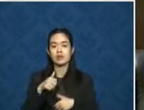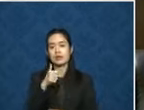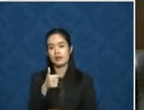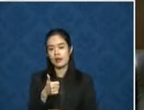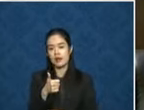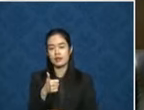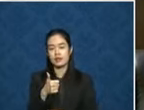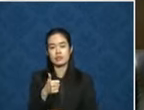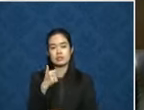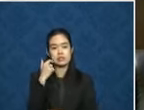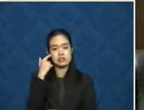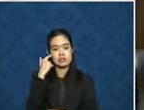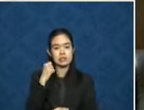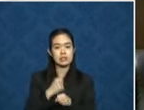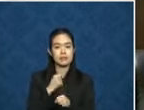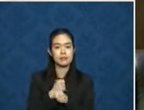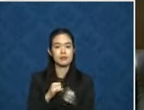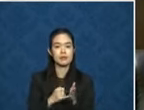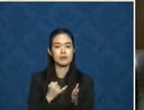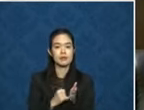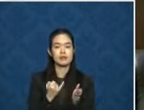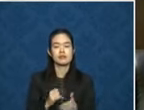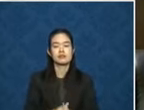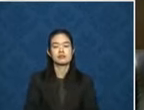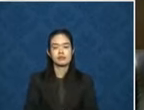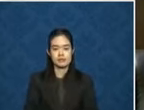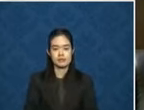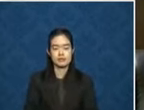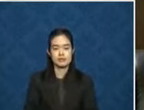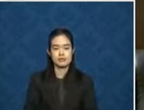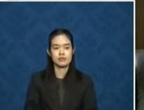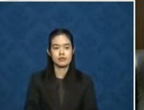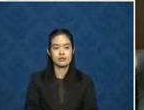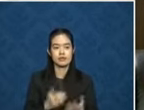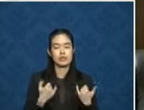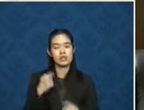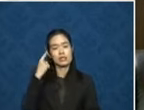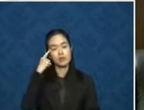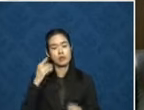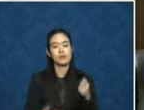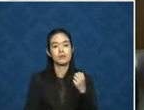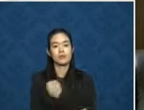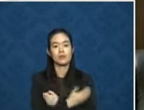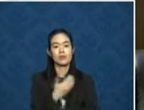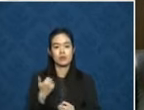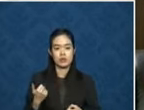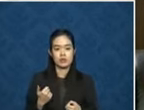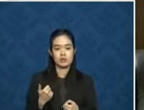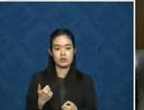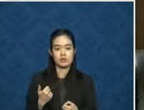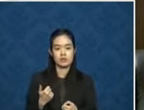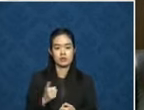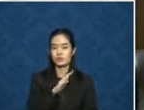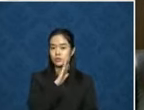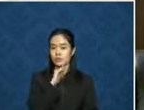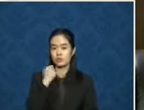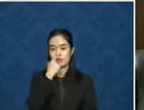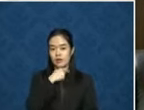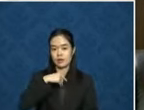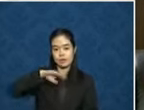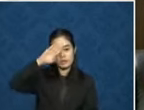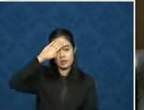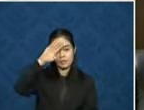จำนวนได้อย่างไม่ยากเย็นเท่าไหร่นักดังนั้นเป็นโอกาสที่การรักษาพยาบาลจะสาม